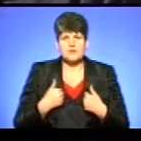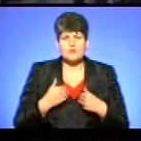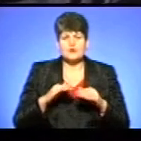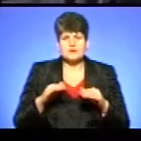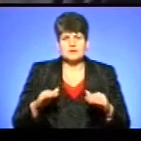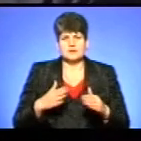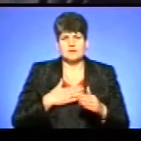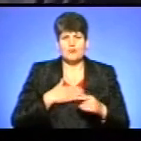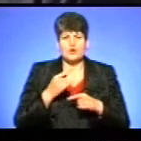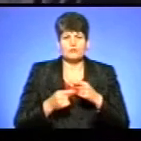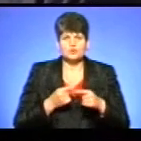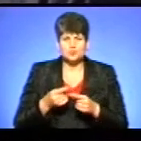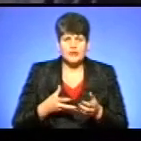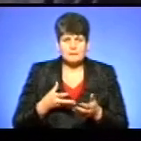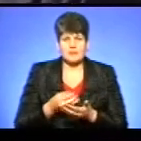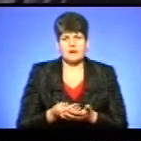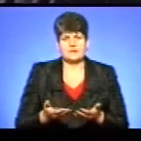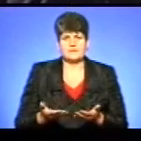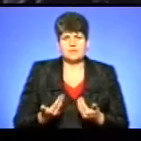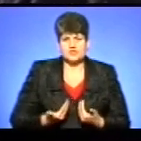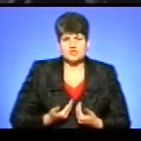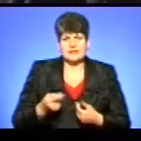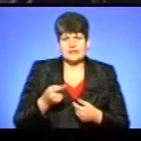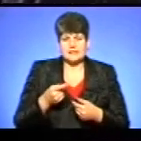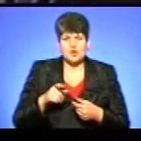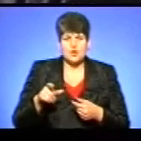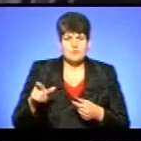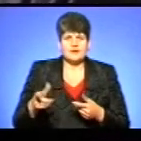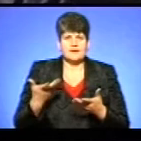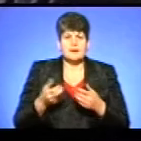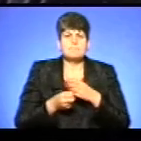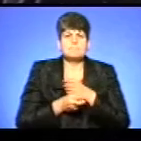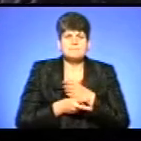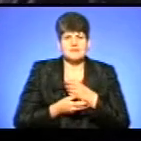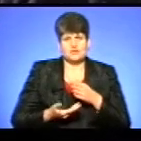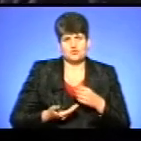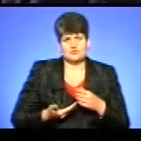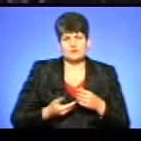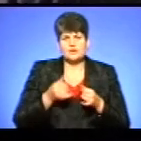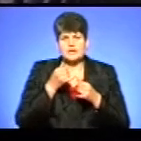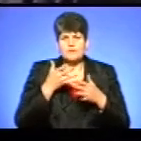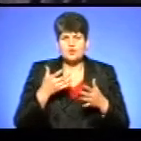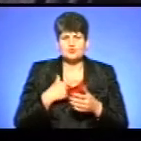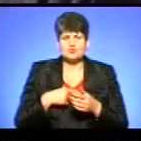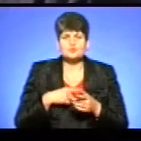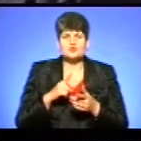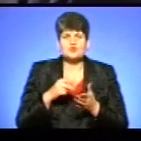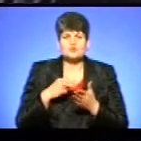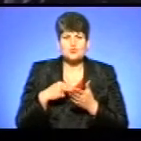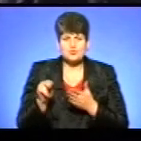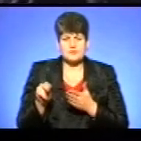мої внуки платять. І жителі Тернополя, які досить бідно живуть, не можуть собі щось